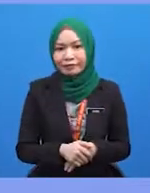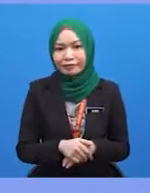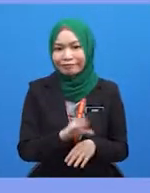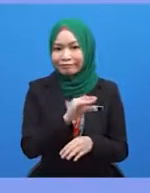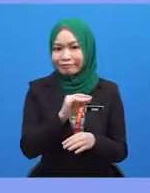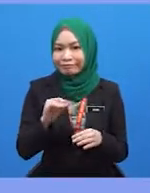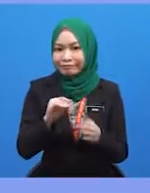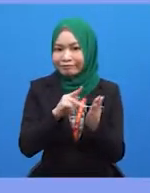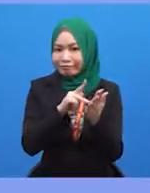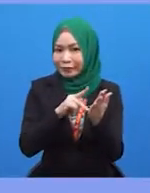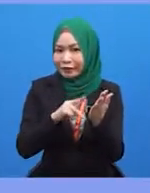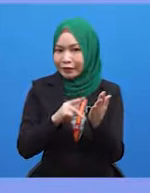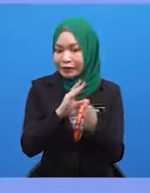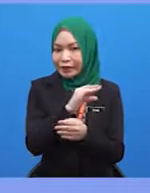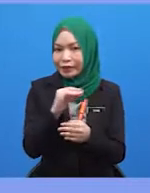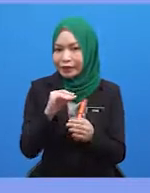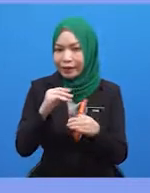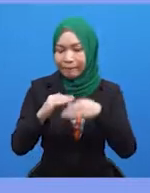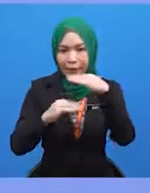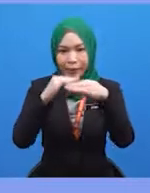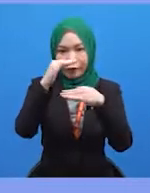penyelidikan dan pembangunan,